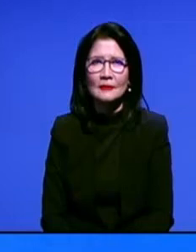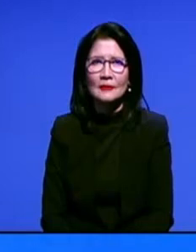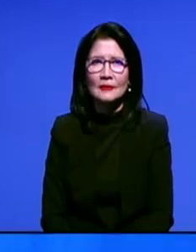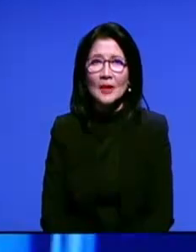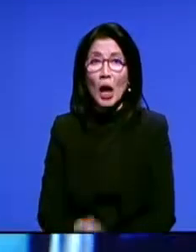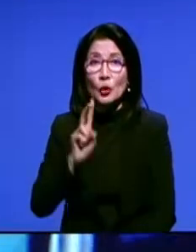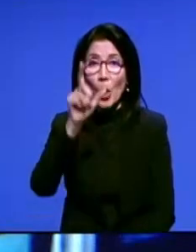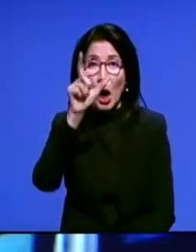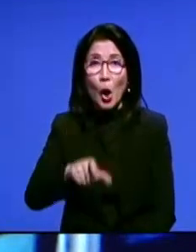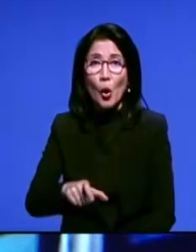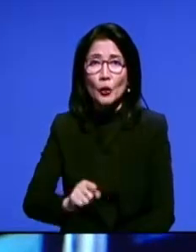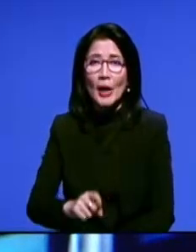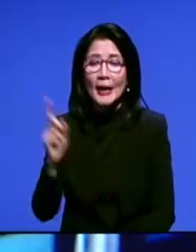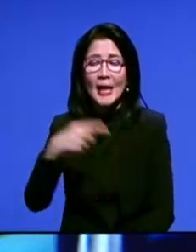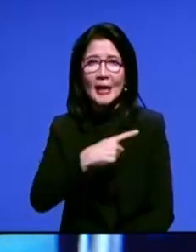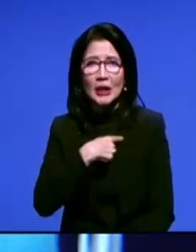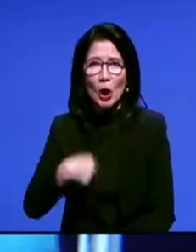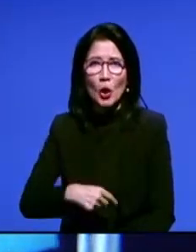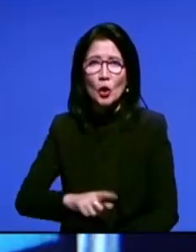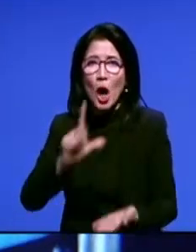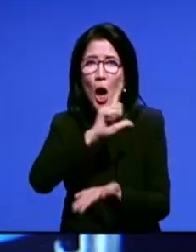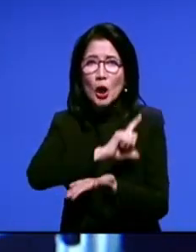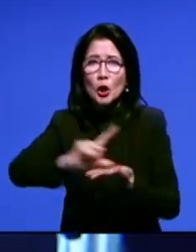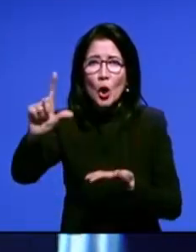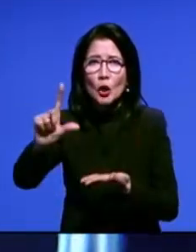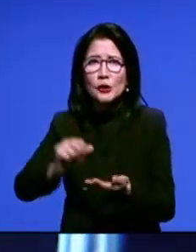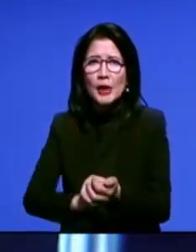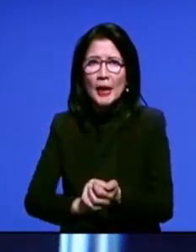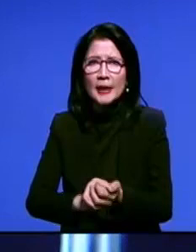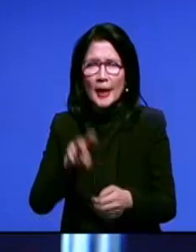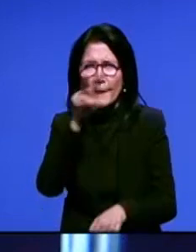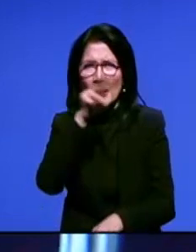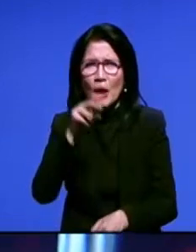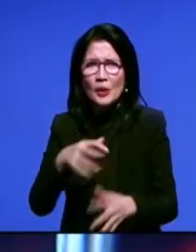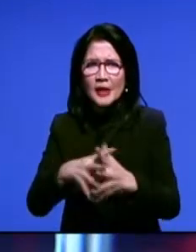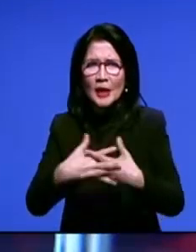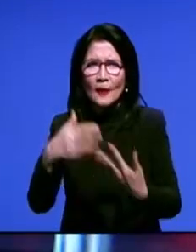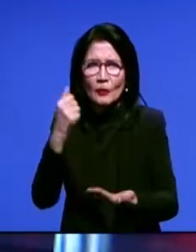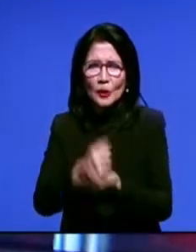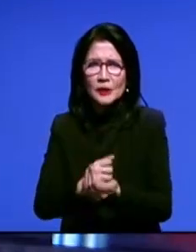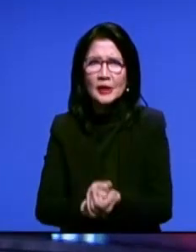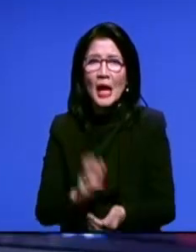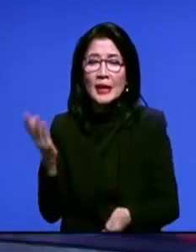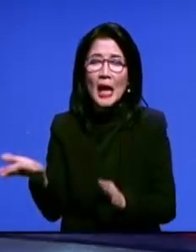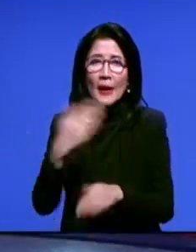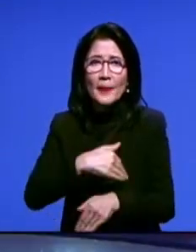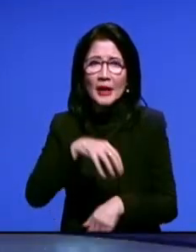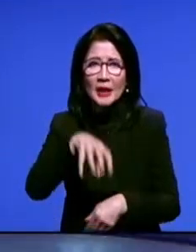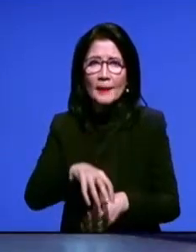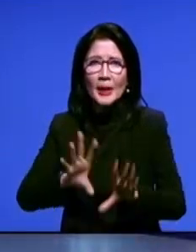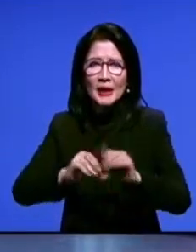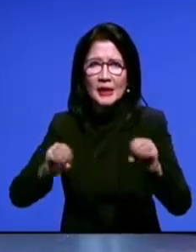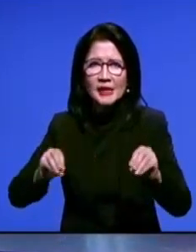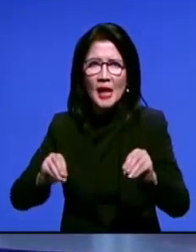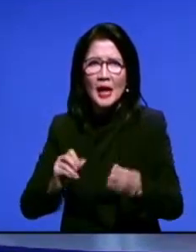Sementara itu, dua warga negara asing asal Tiongkok lolos dari pengawasan imigrasi. Keduanya sempat kembali ke perusahaan tempatnya bekerja di